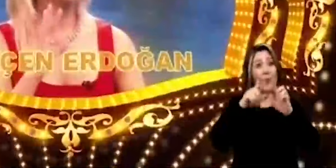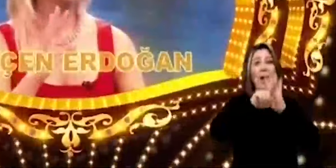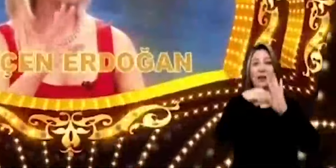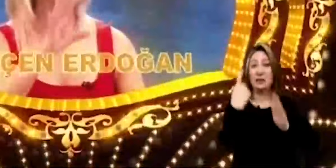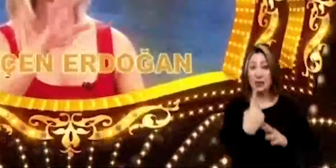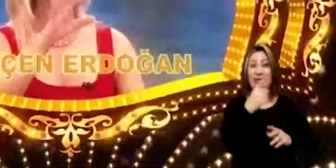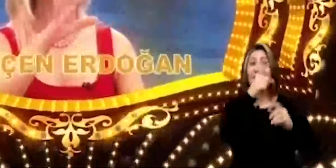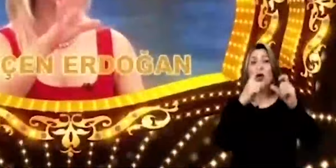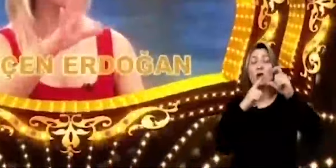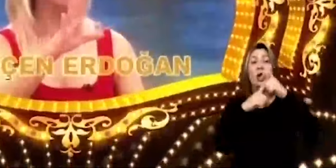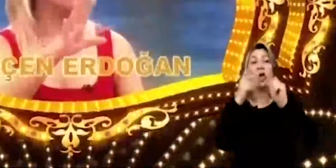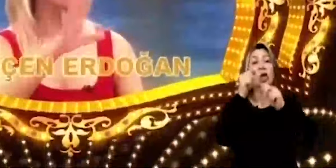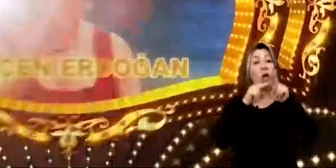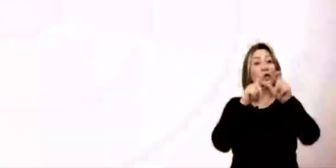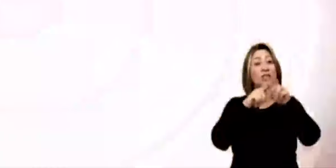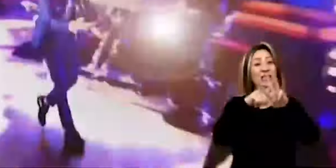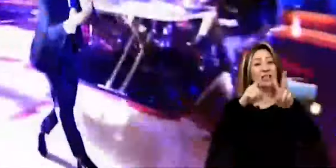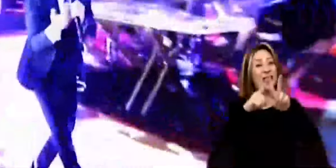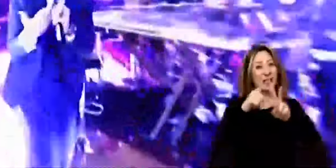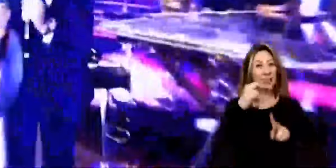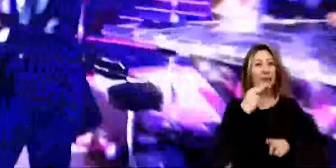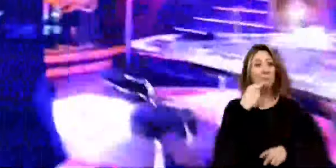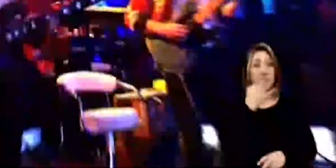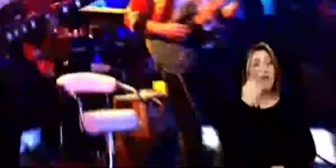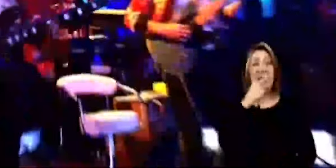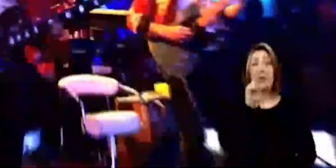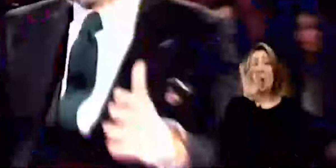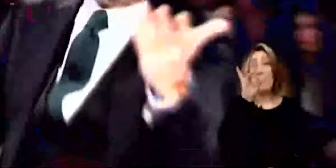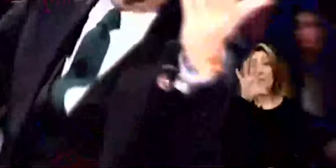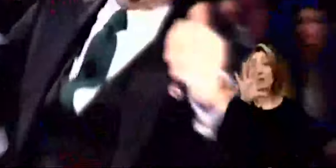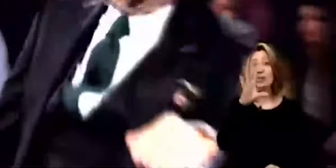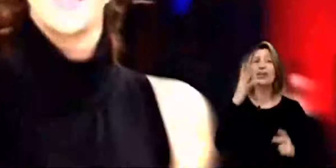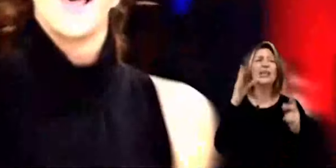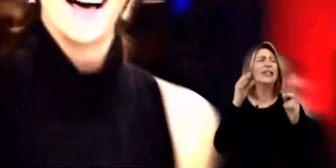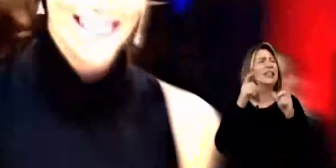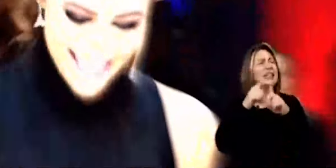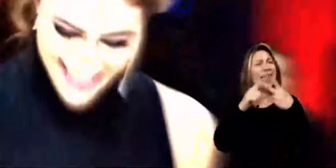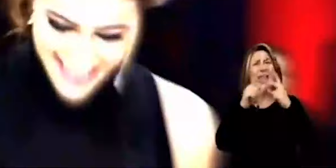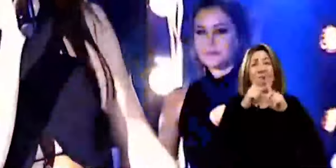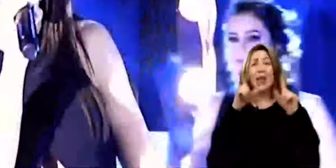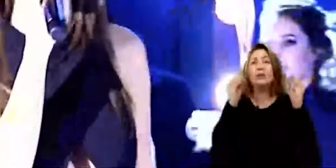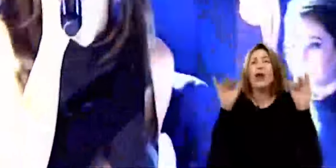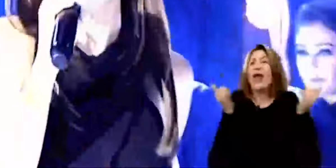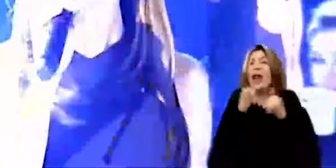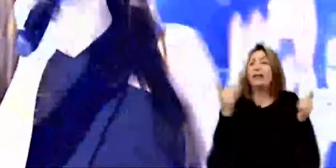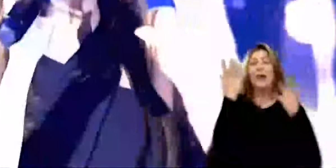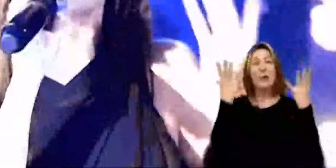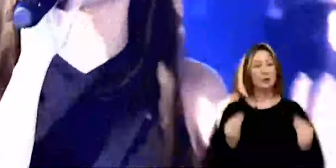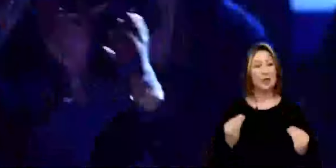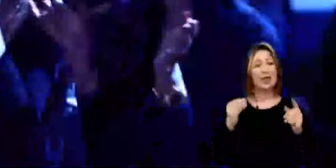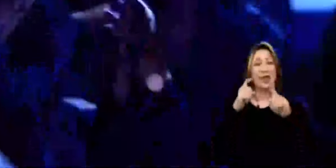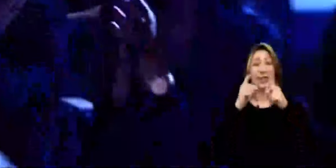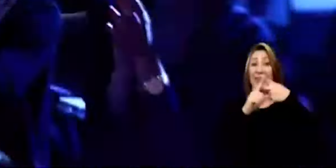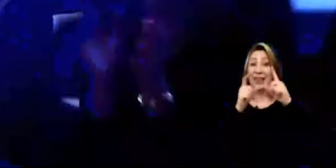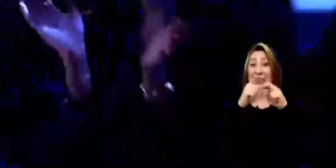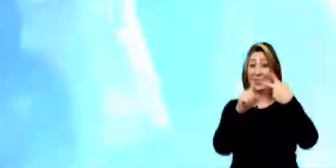Cinsellik terapisti Gökşen Erdoğan var. 2015 Dada'yla çok eğlenceli olacak. Dada